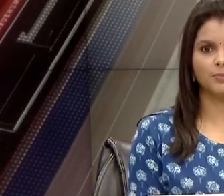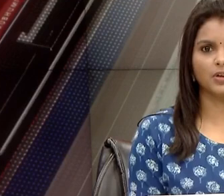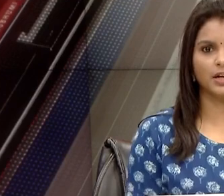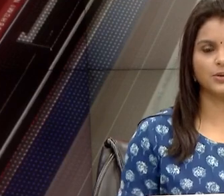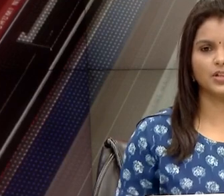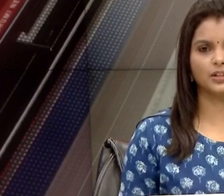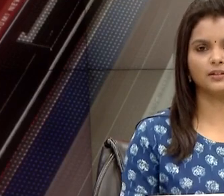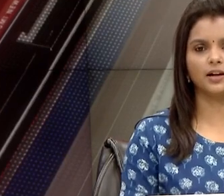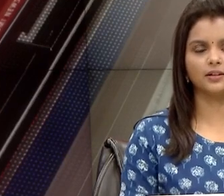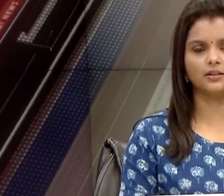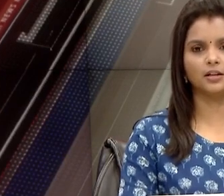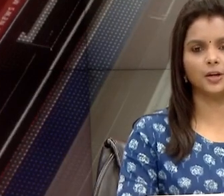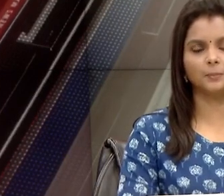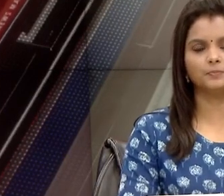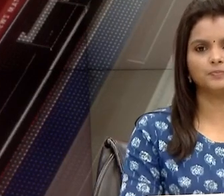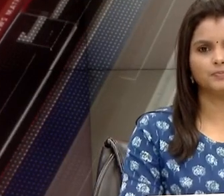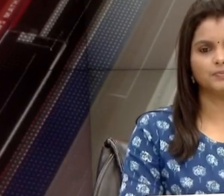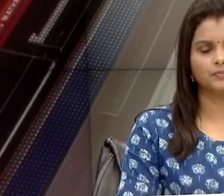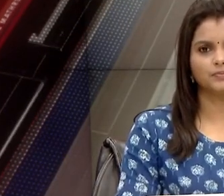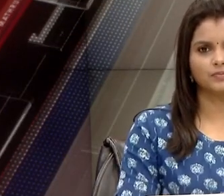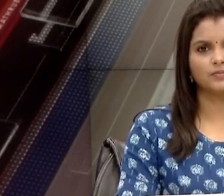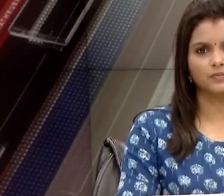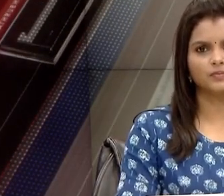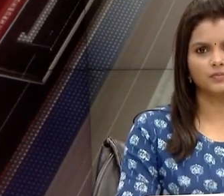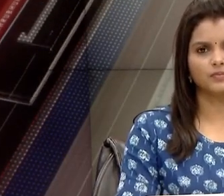സാന്നിധ്യം കണ്ടുപിടിച്ചിരിക്കുന്നത്? എന്താണ് നിഗമനം?